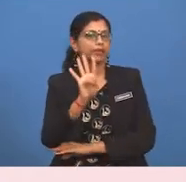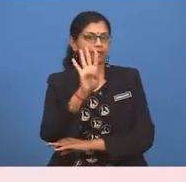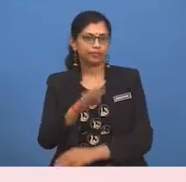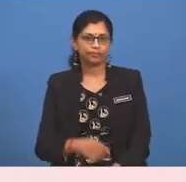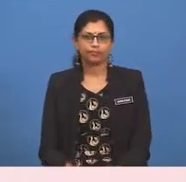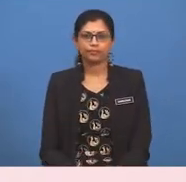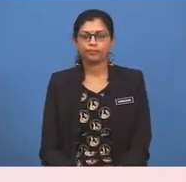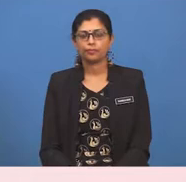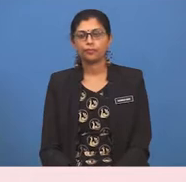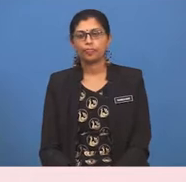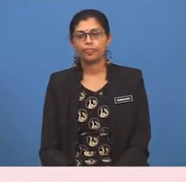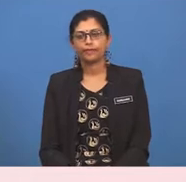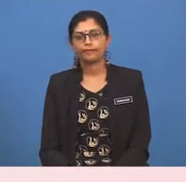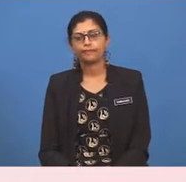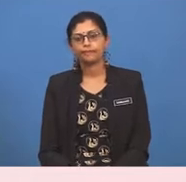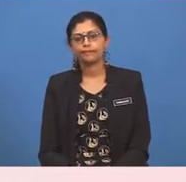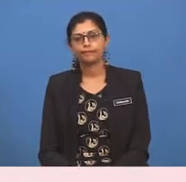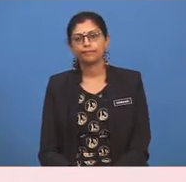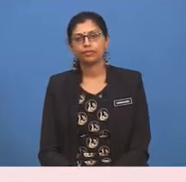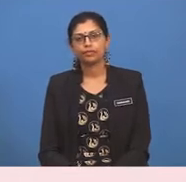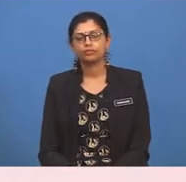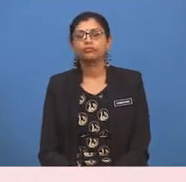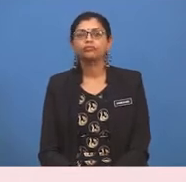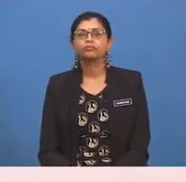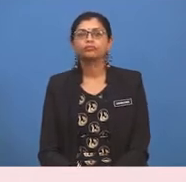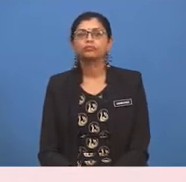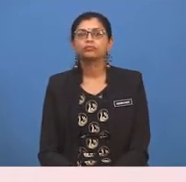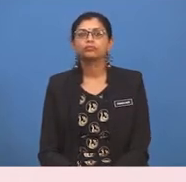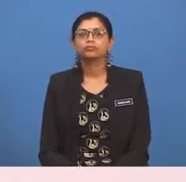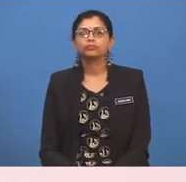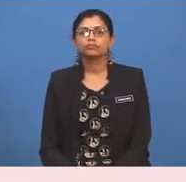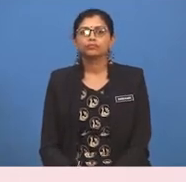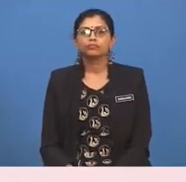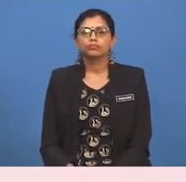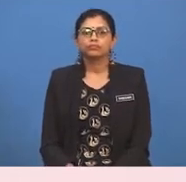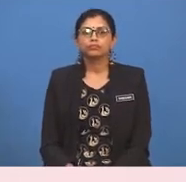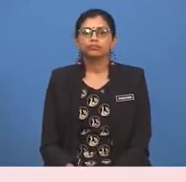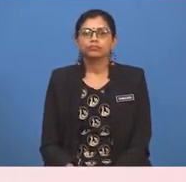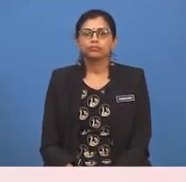9 tolak 5 menghasilkan 4.